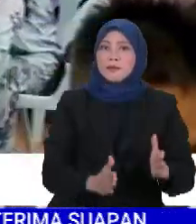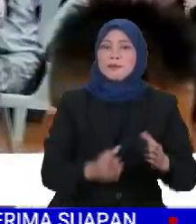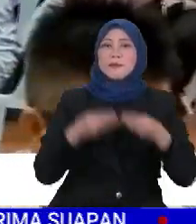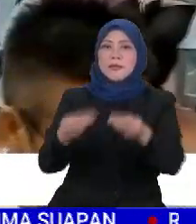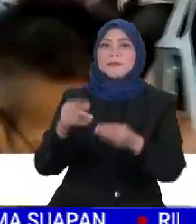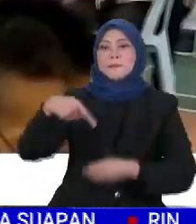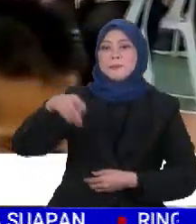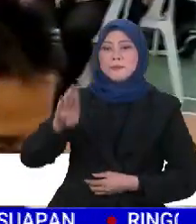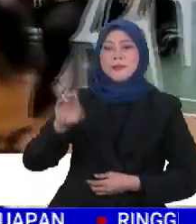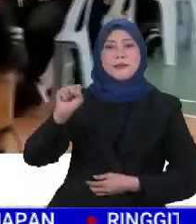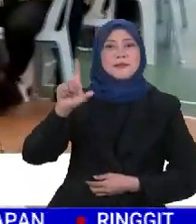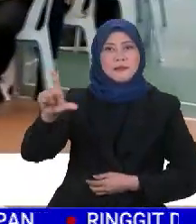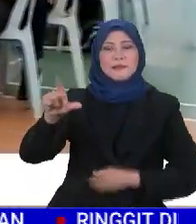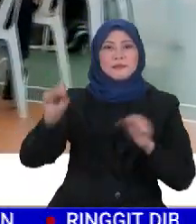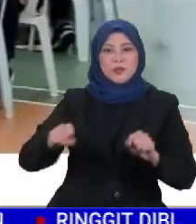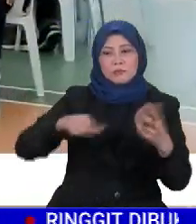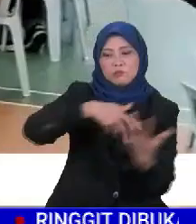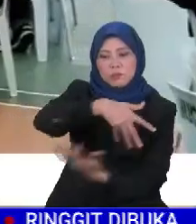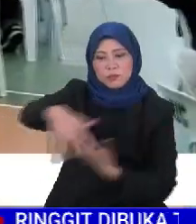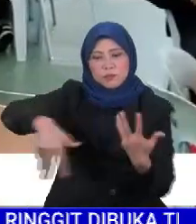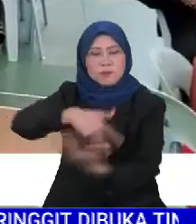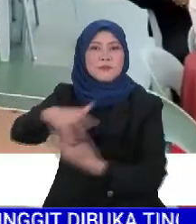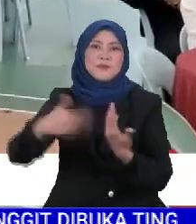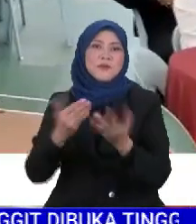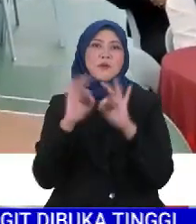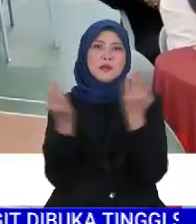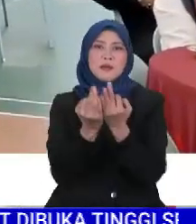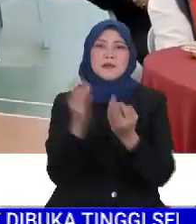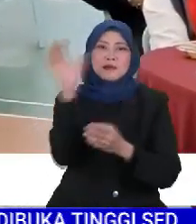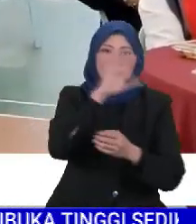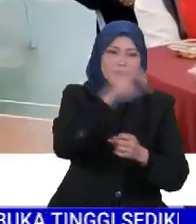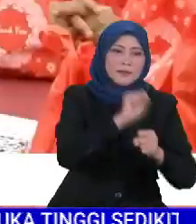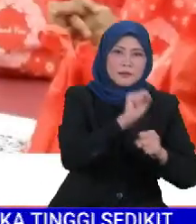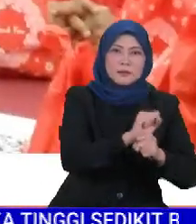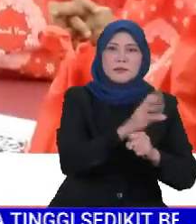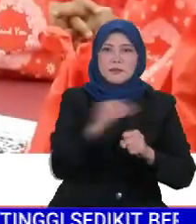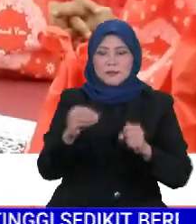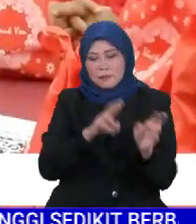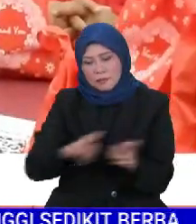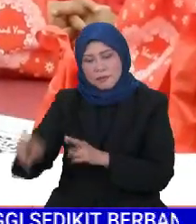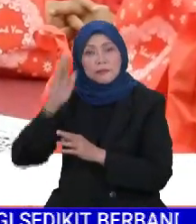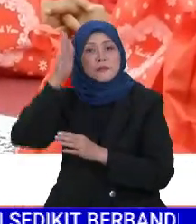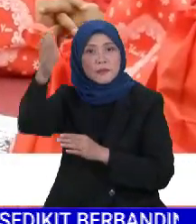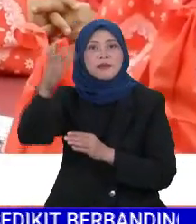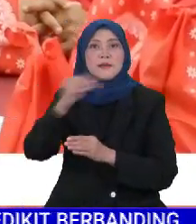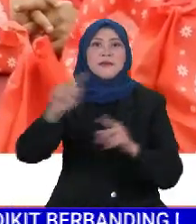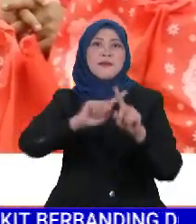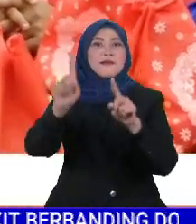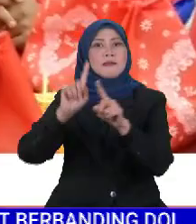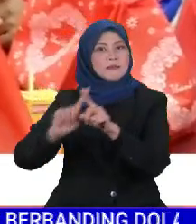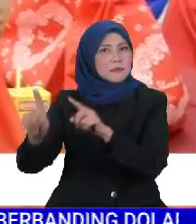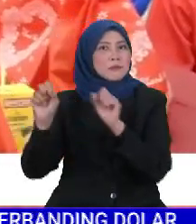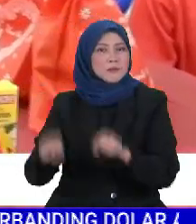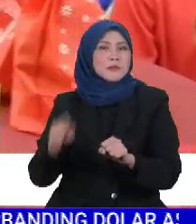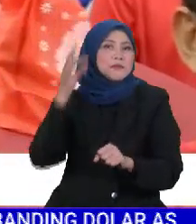PBSL dapat merapatkan hubungan kekeluargaan, mencari peluang pekerjaan, perancangan masa depan dan lain-lain perkara